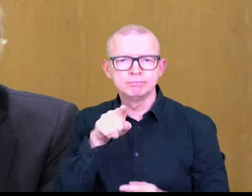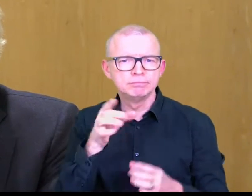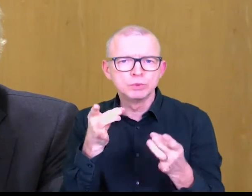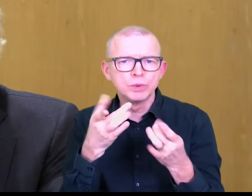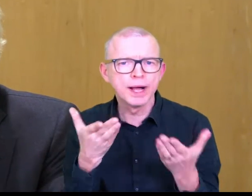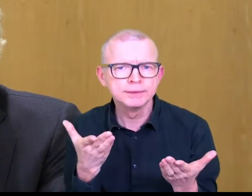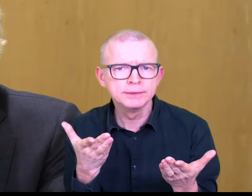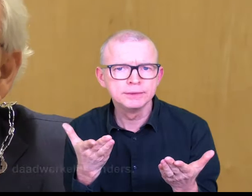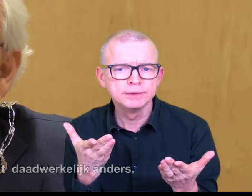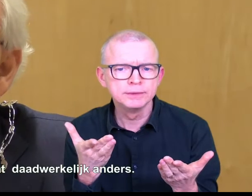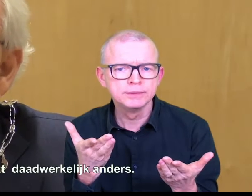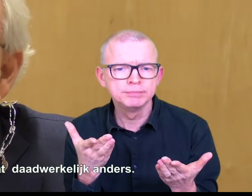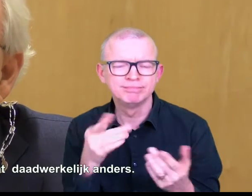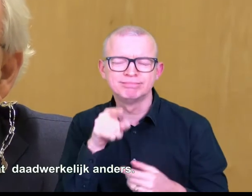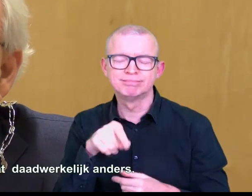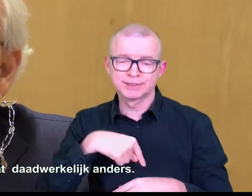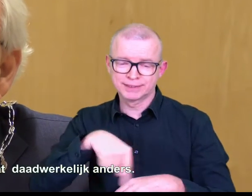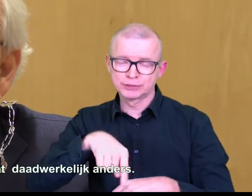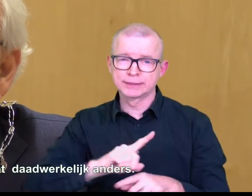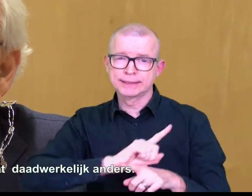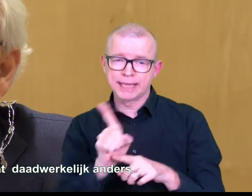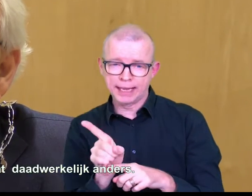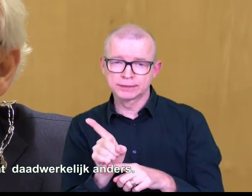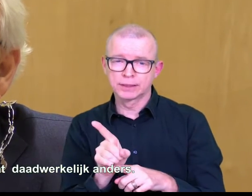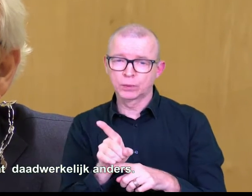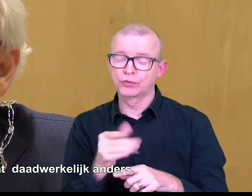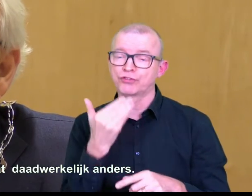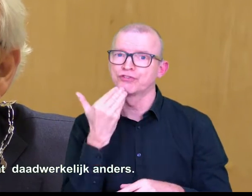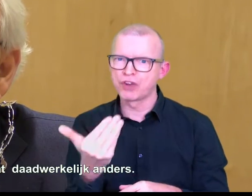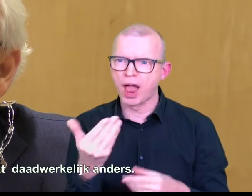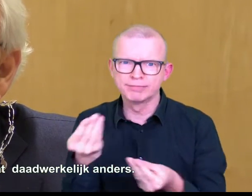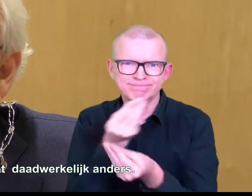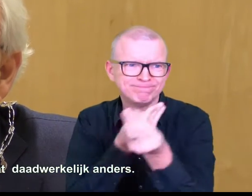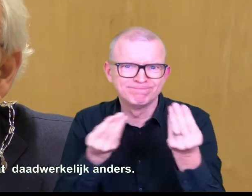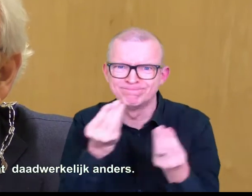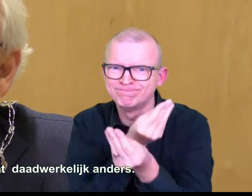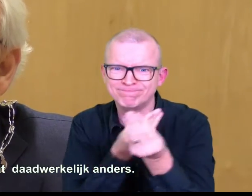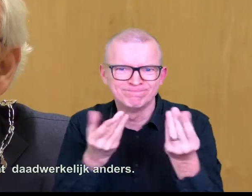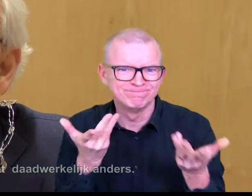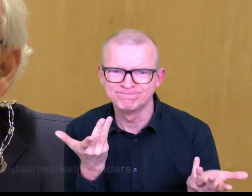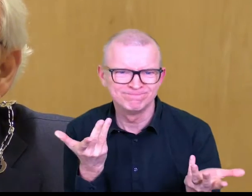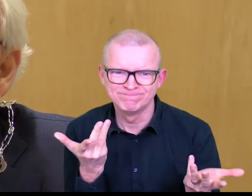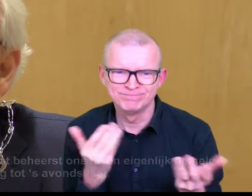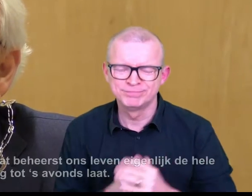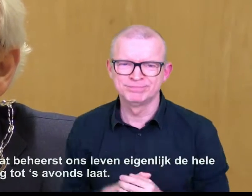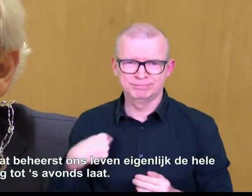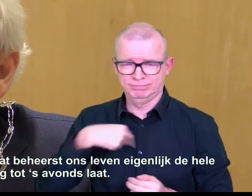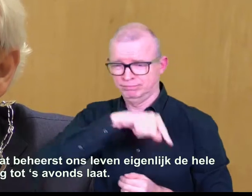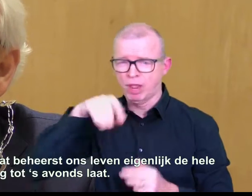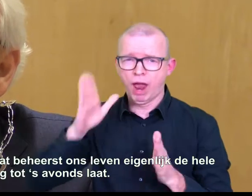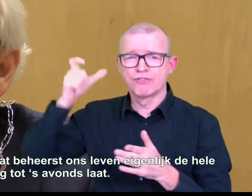ware stelt. In deze bizarre periode is dat daadwerkelijk anders.